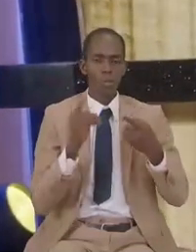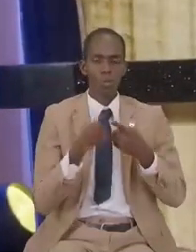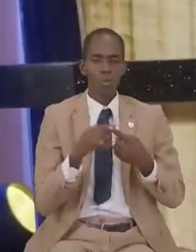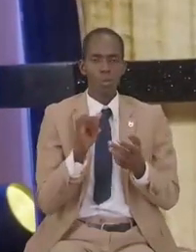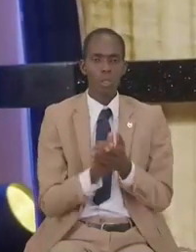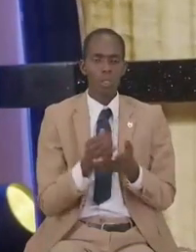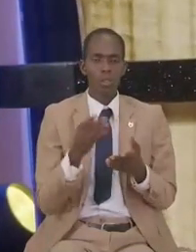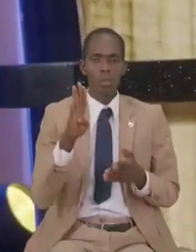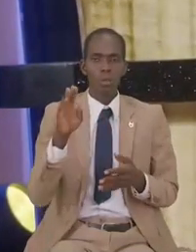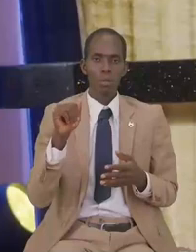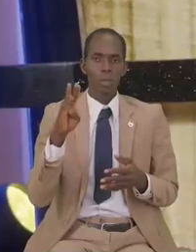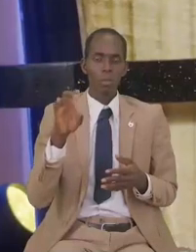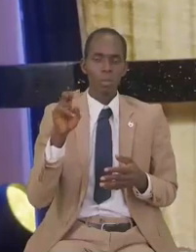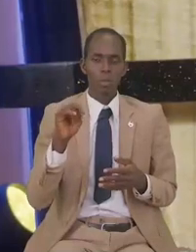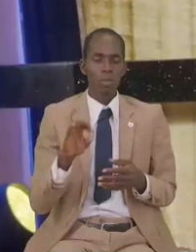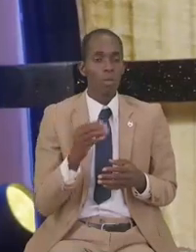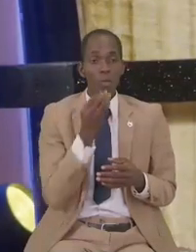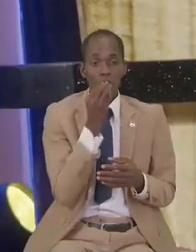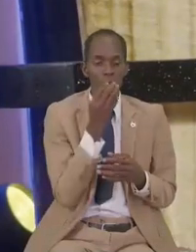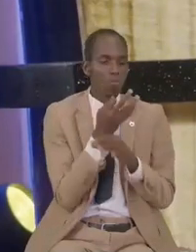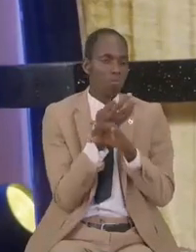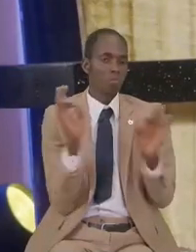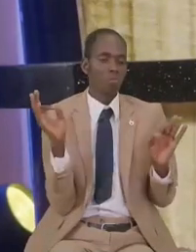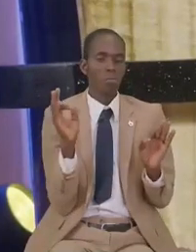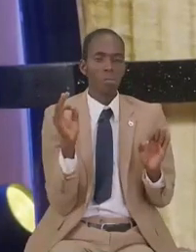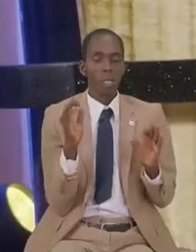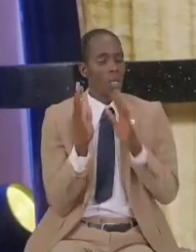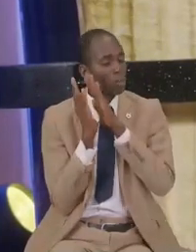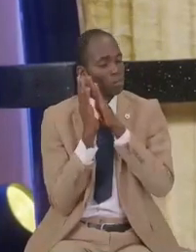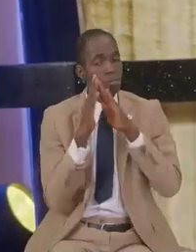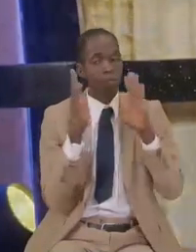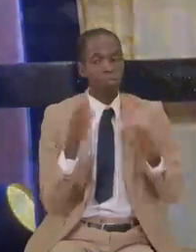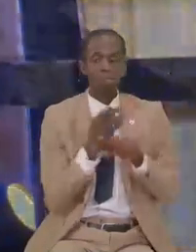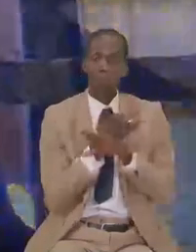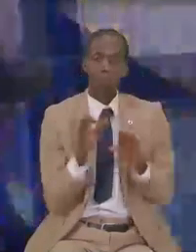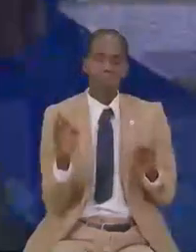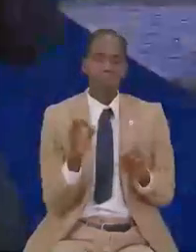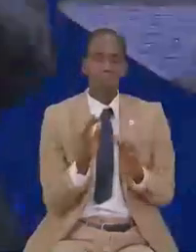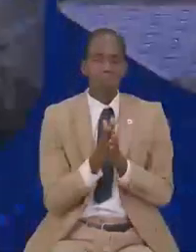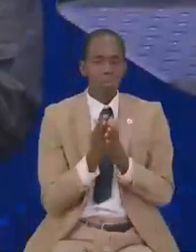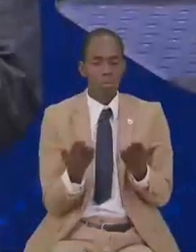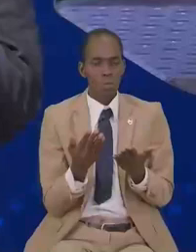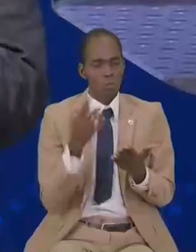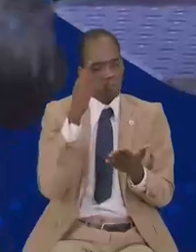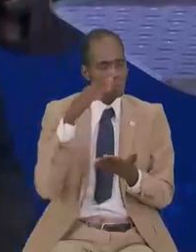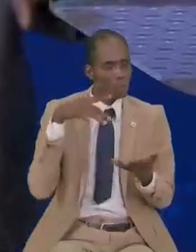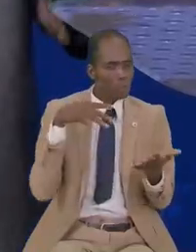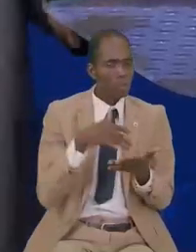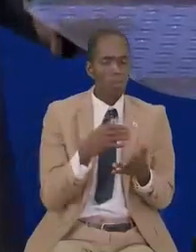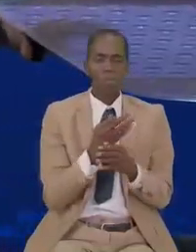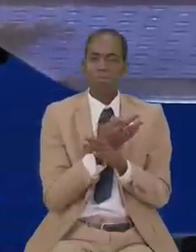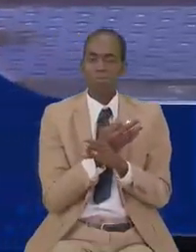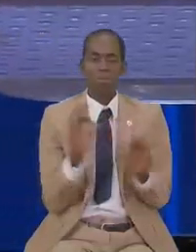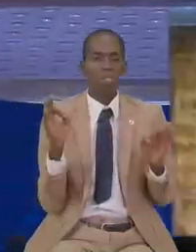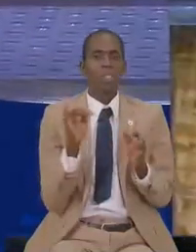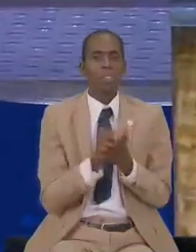Leur alimentation est gratuite, et leur hébergement est gratuit, leurs livres, tout est gratuit. Ça c'est